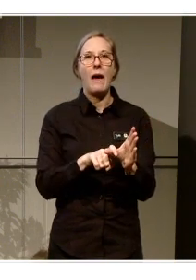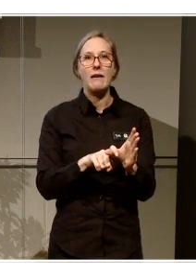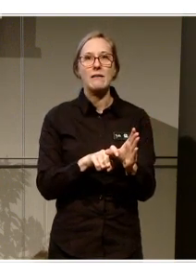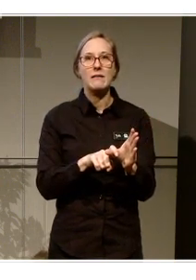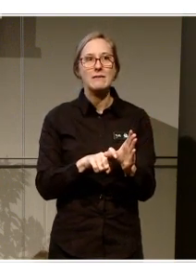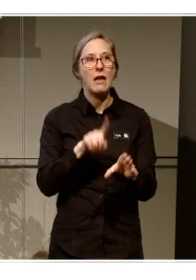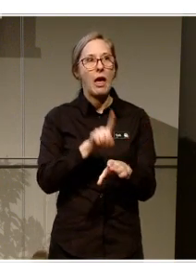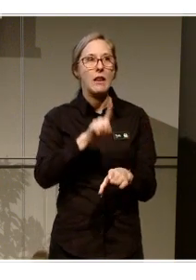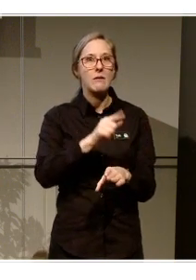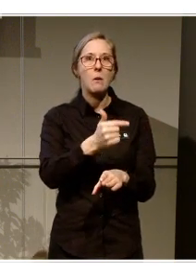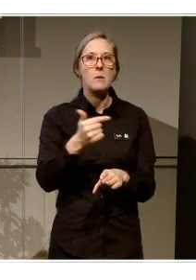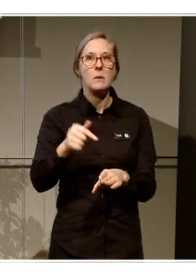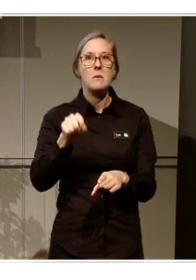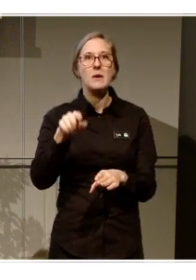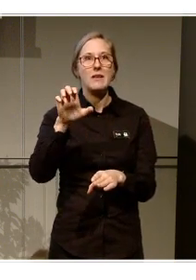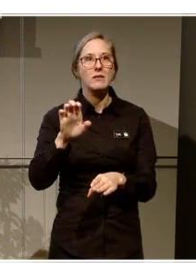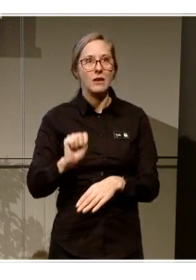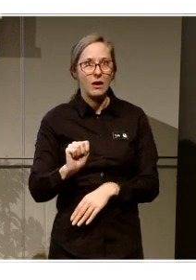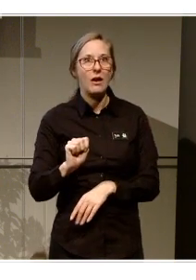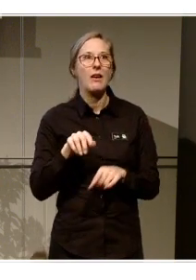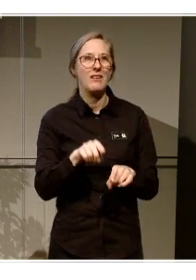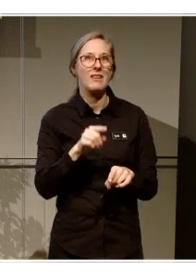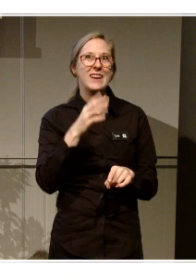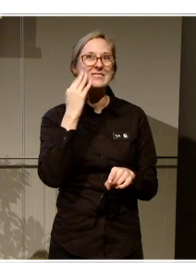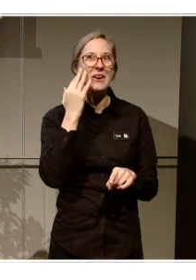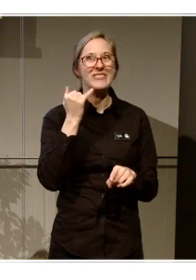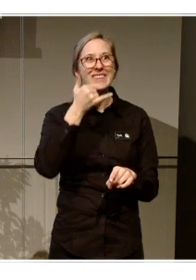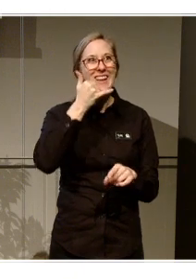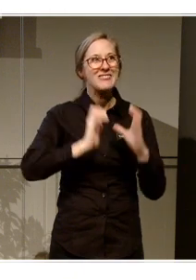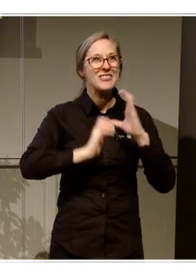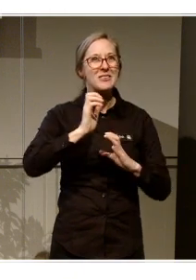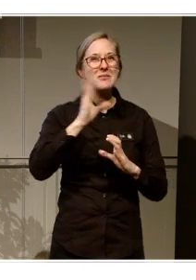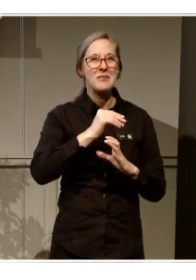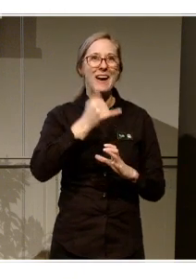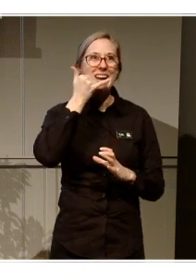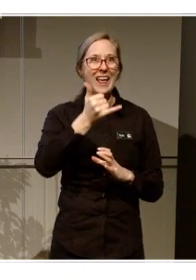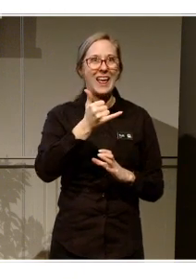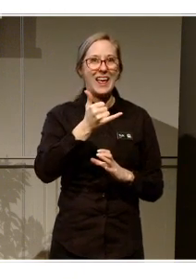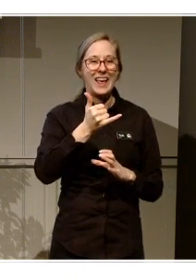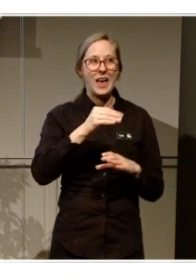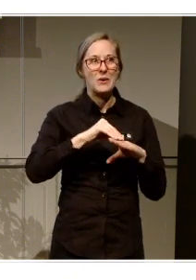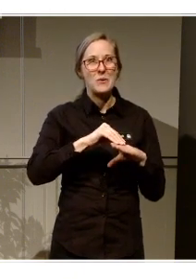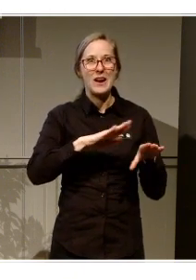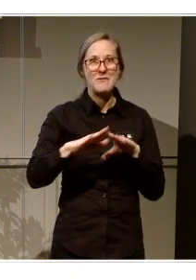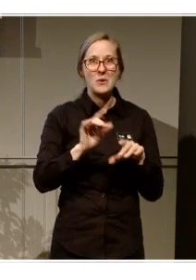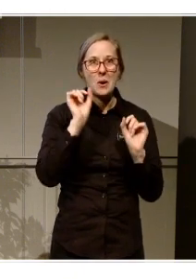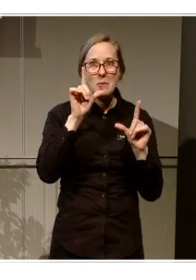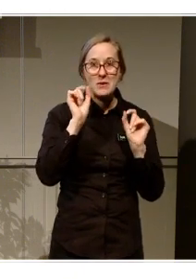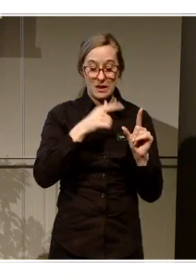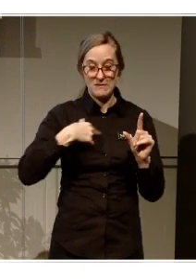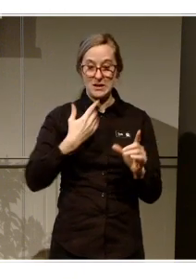av oss, på 1177.se, som också var telefonnumret när vi ringer till sjukvårdsupplysningen, och läsa vår